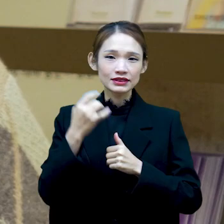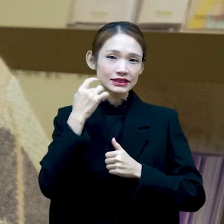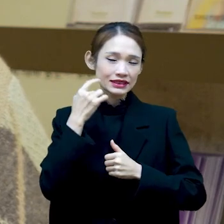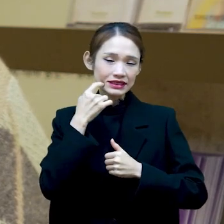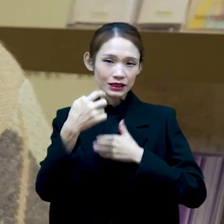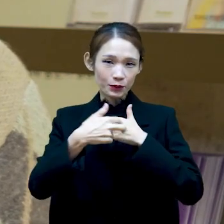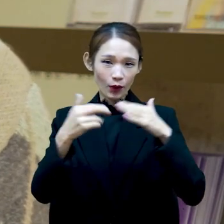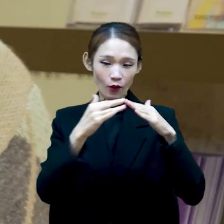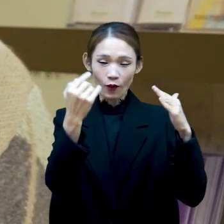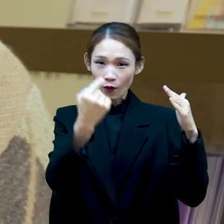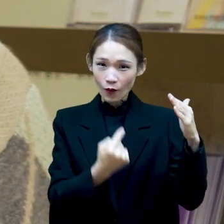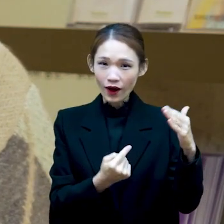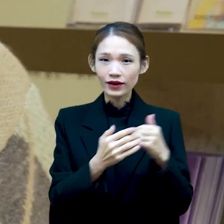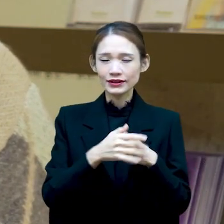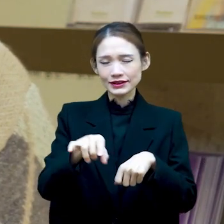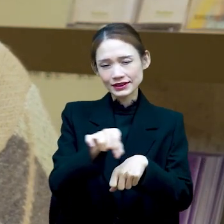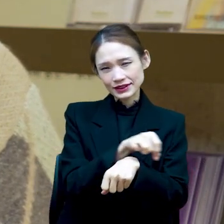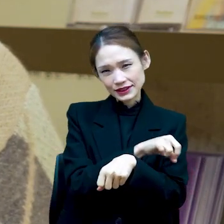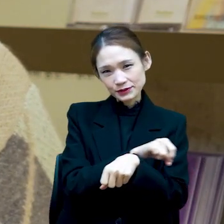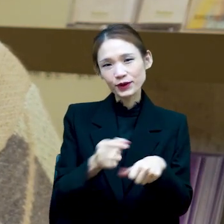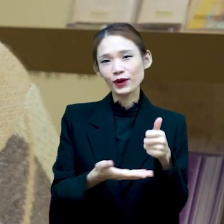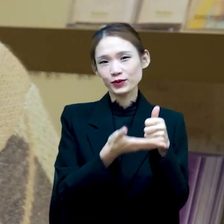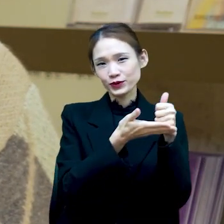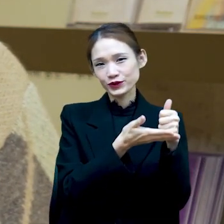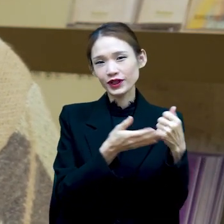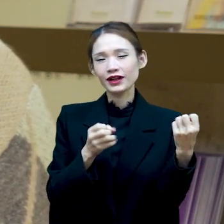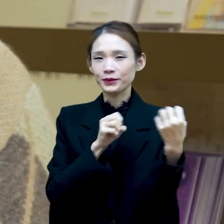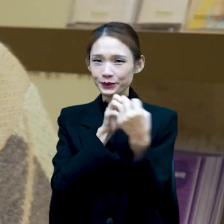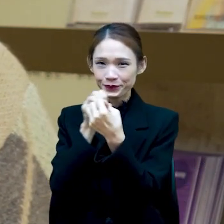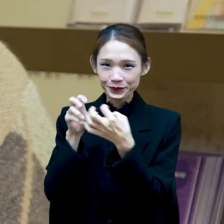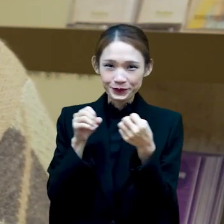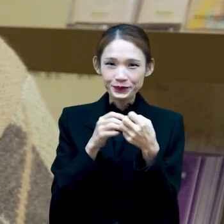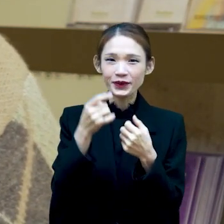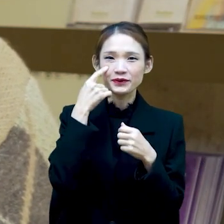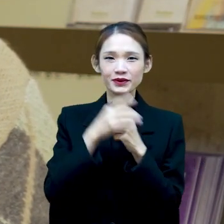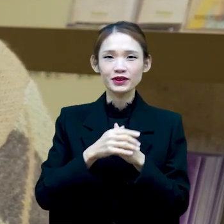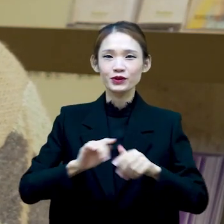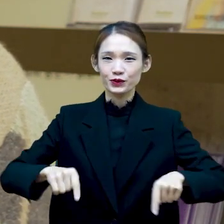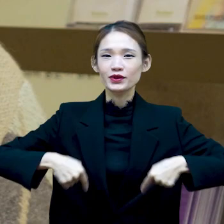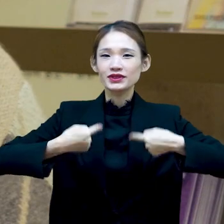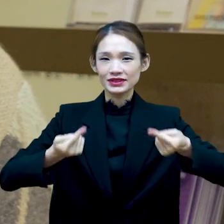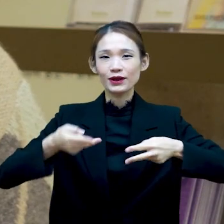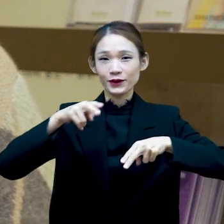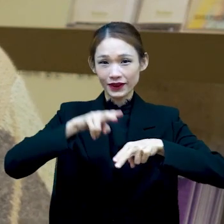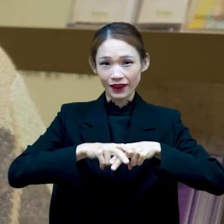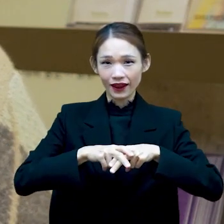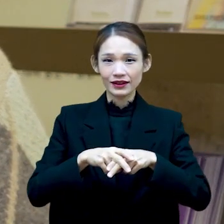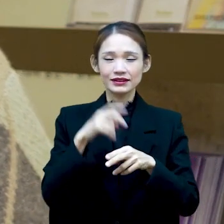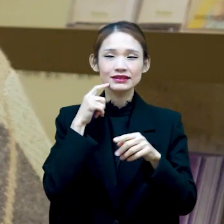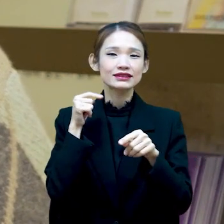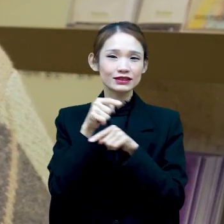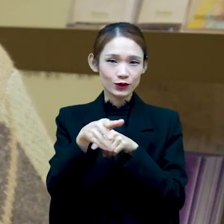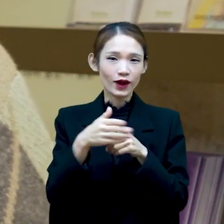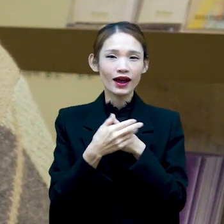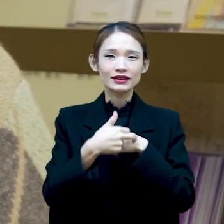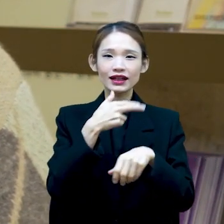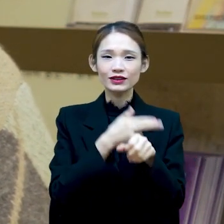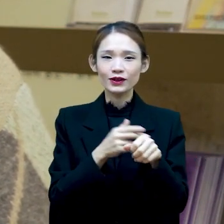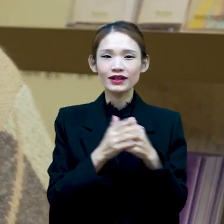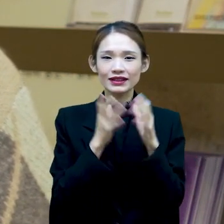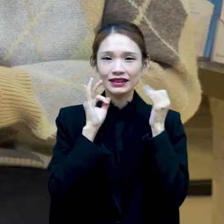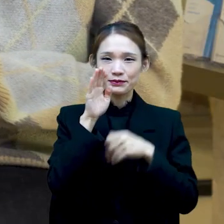치과에 왔어요. 치과에 와서 아주 특별한 분이랑 오늘 얘기를 나누기로 했는데요. 휠체어를 탄 치과 의사 선생님 김보현